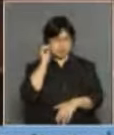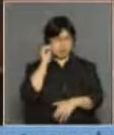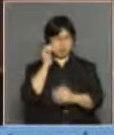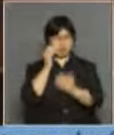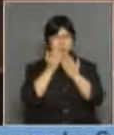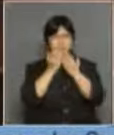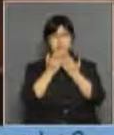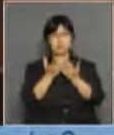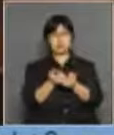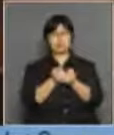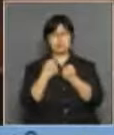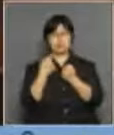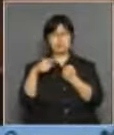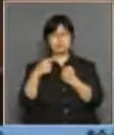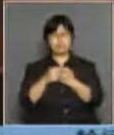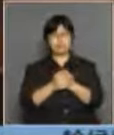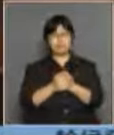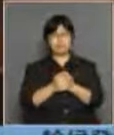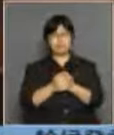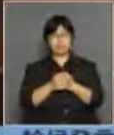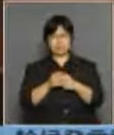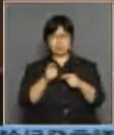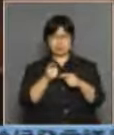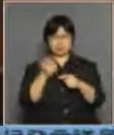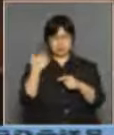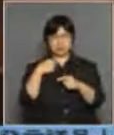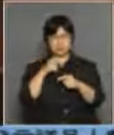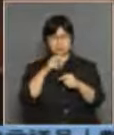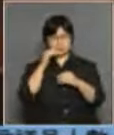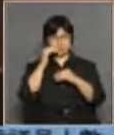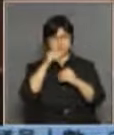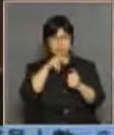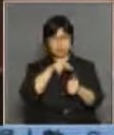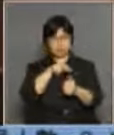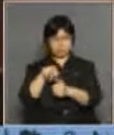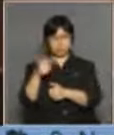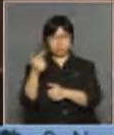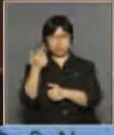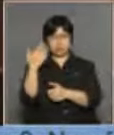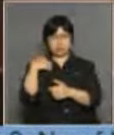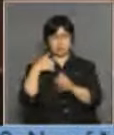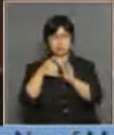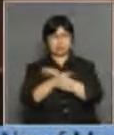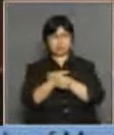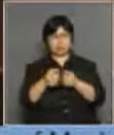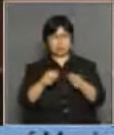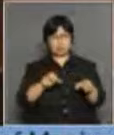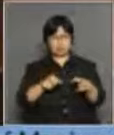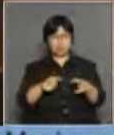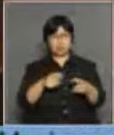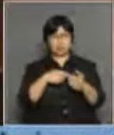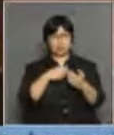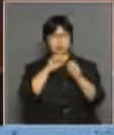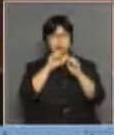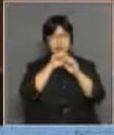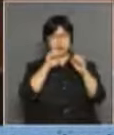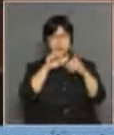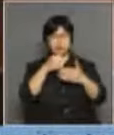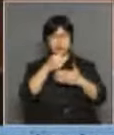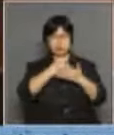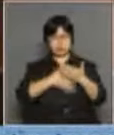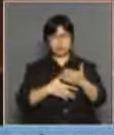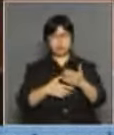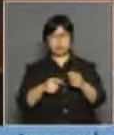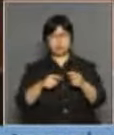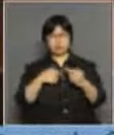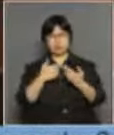眾當其時呢的而且個規管是比較多我哋初入電台呢就首先要讀嗰啲廣播守則啊節目守則啊廣